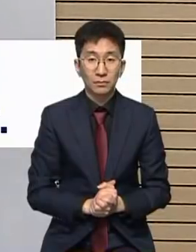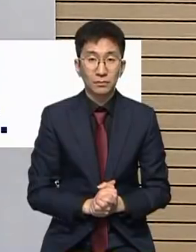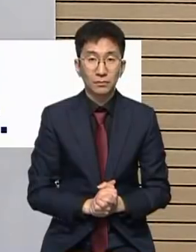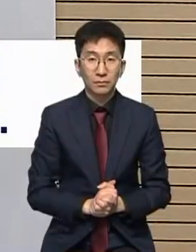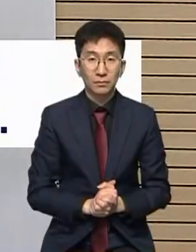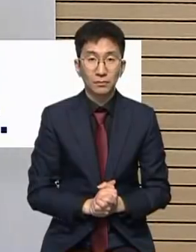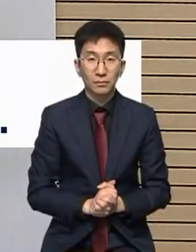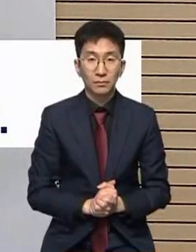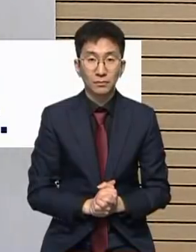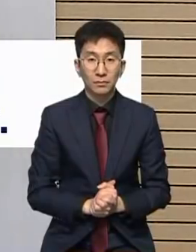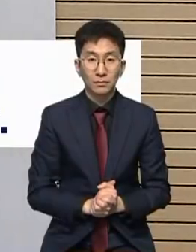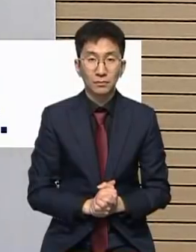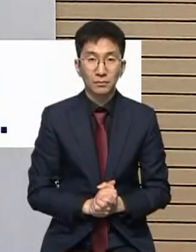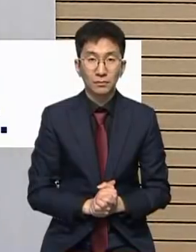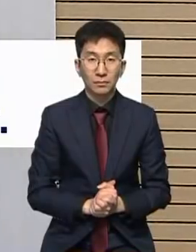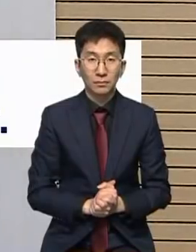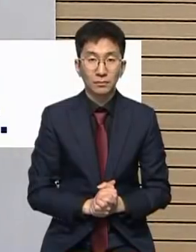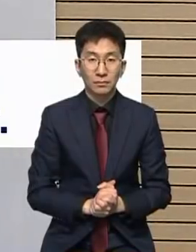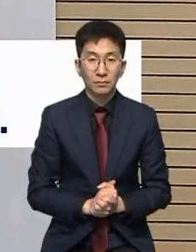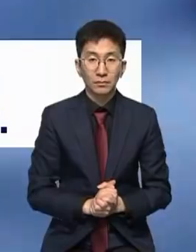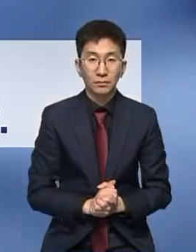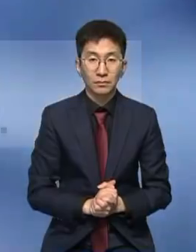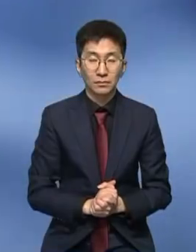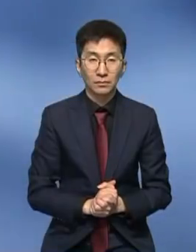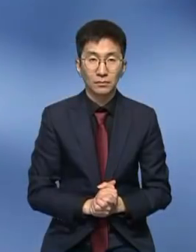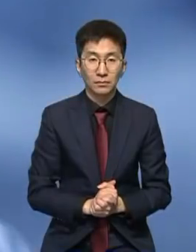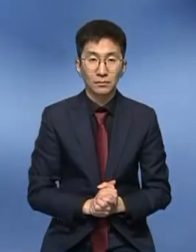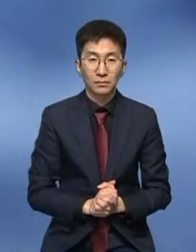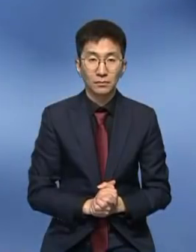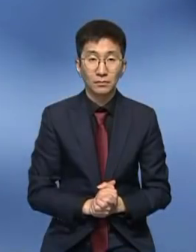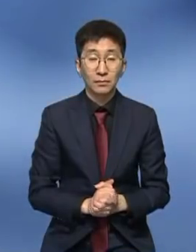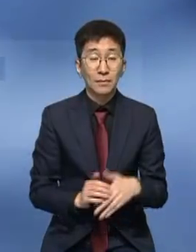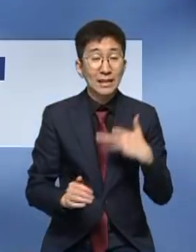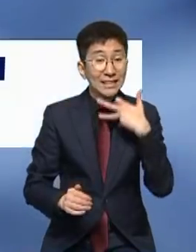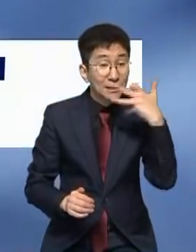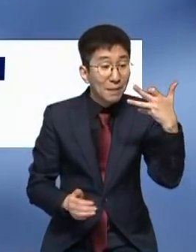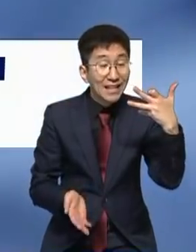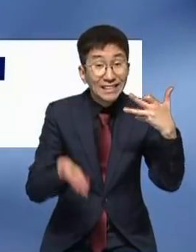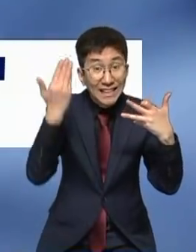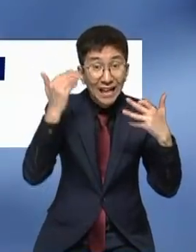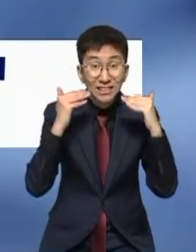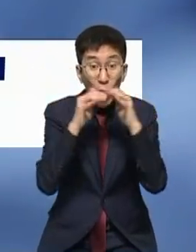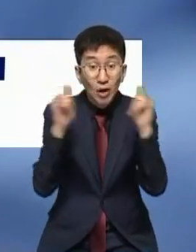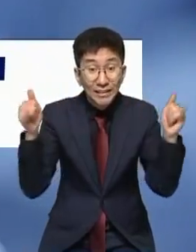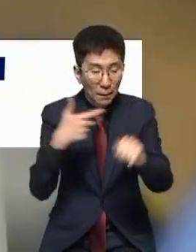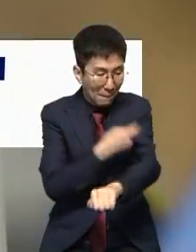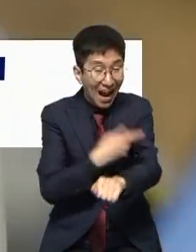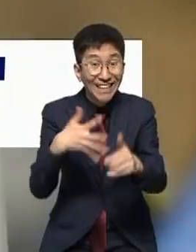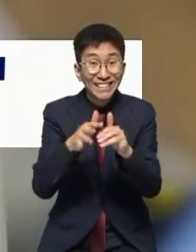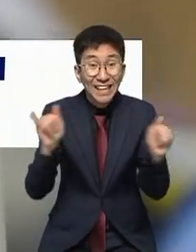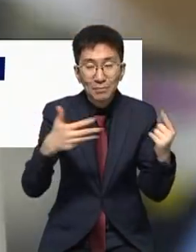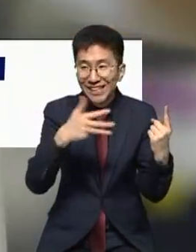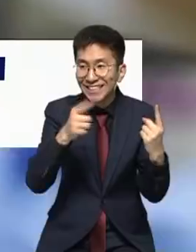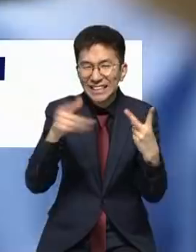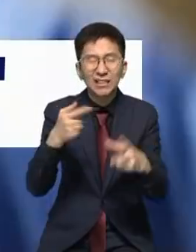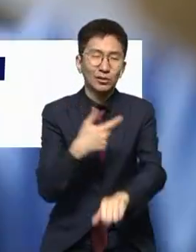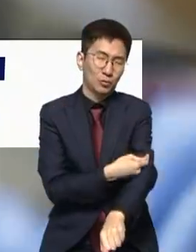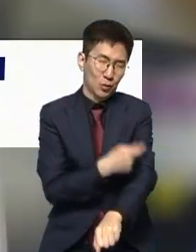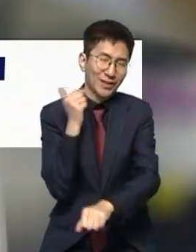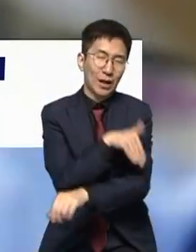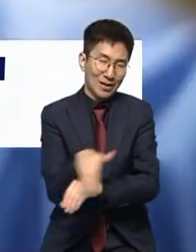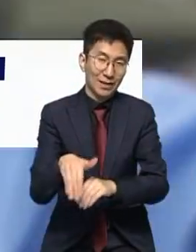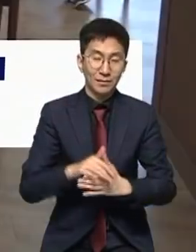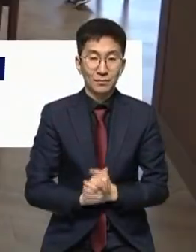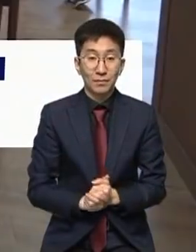접종에 긍정적으로 활용될 것으로 기대하고 있습니다 스 8세 이상 성인 미적 종자의 1 2차 접종의 우선 쓰입니다